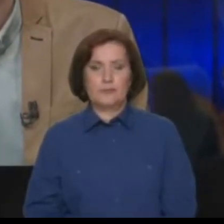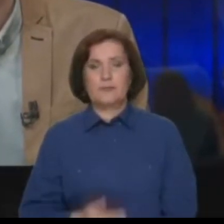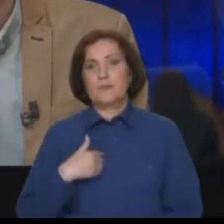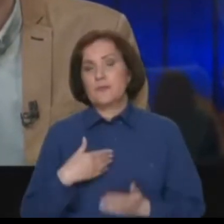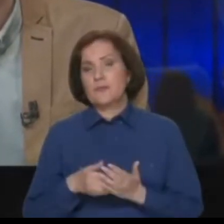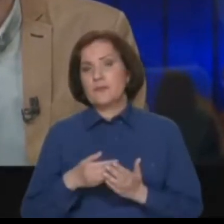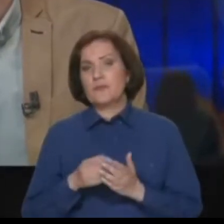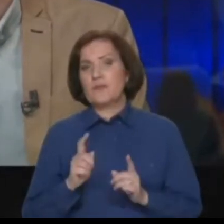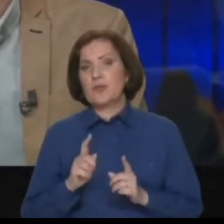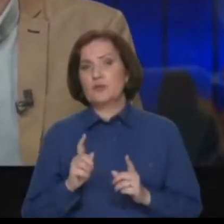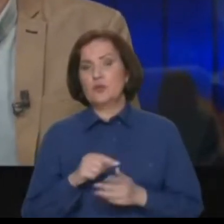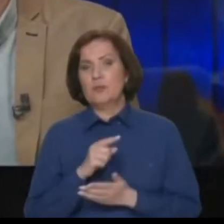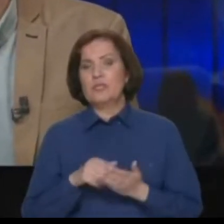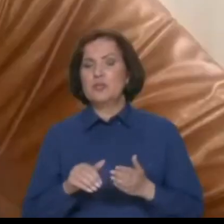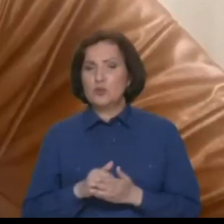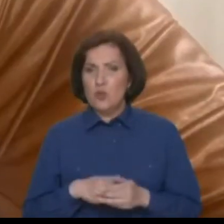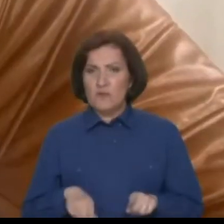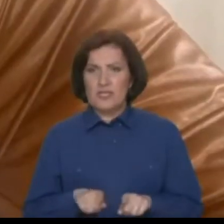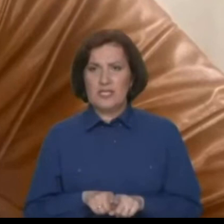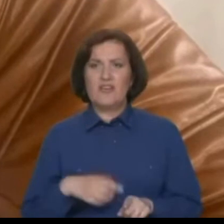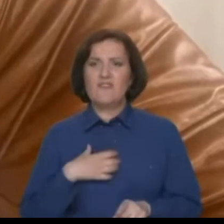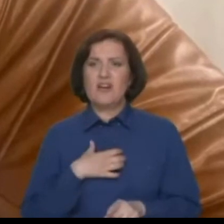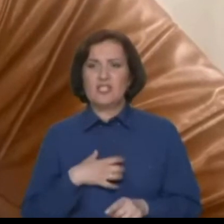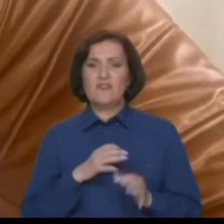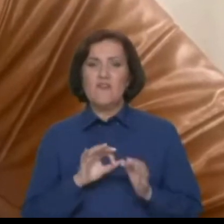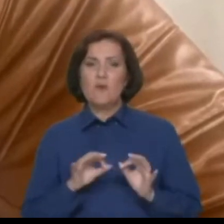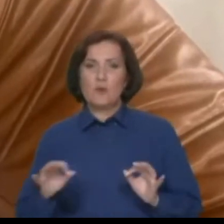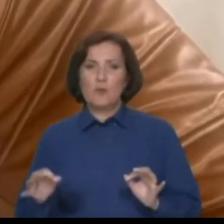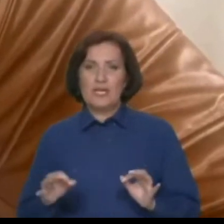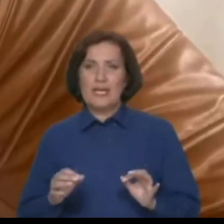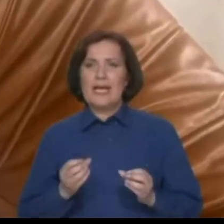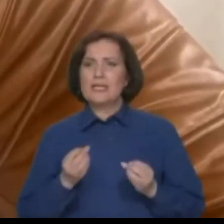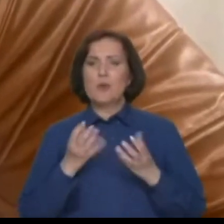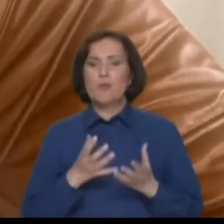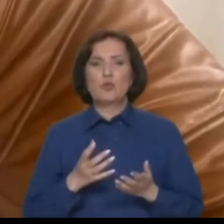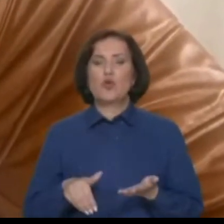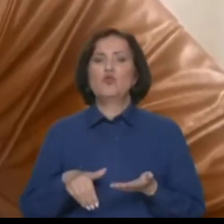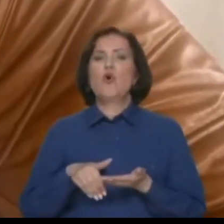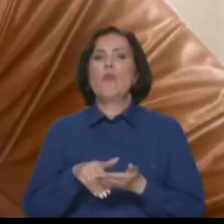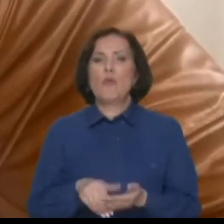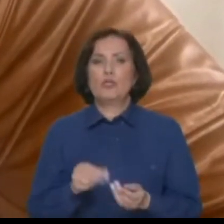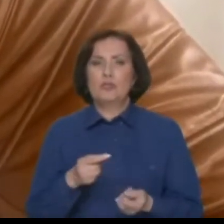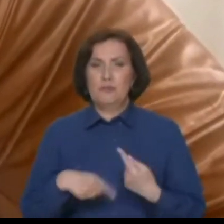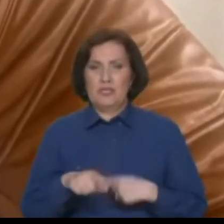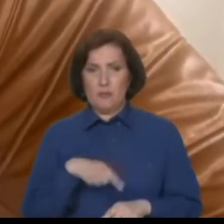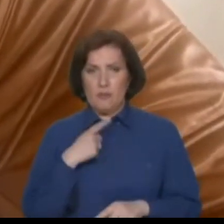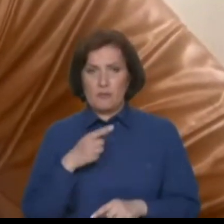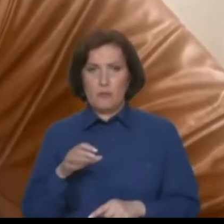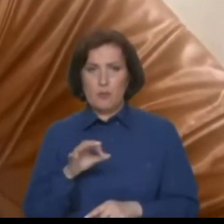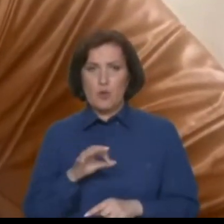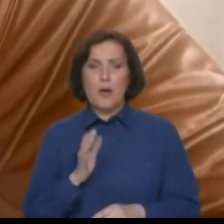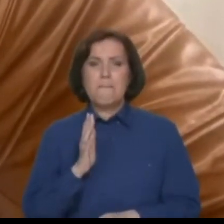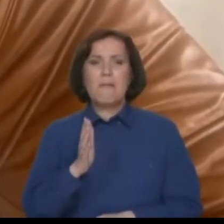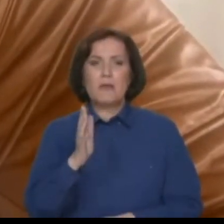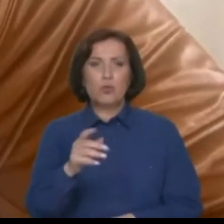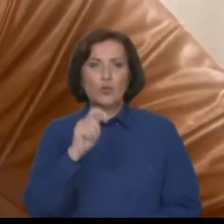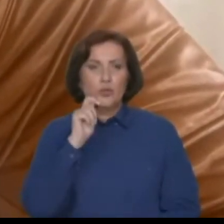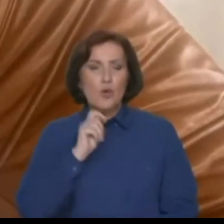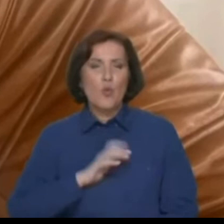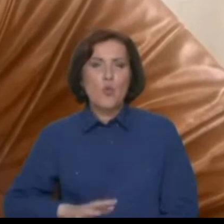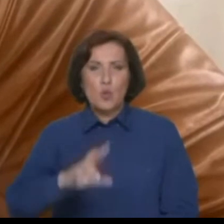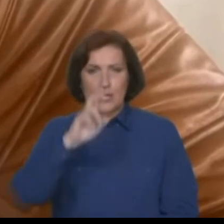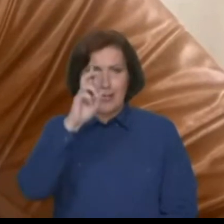Мені здається, що питання, знову ж таки, от важливо формулювати не просто допомогти бізнесу. Мова йде про майбутнє